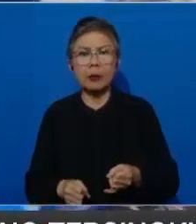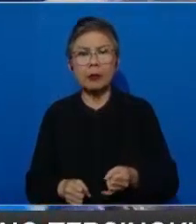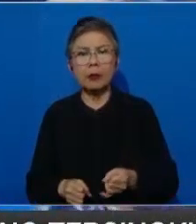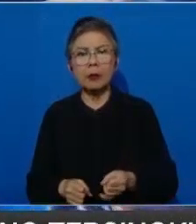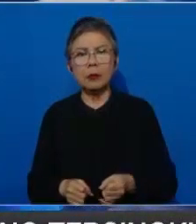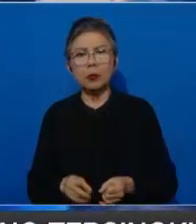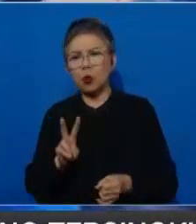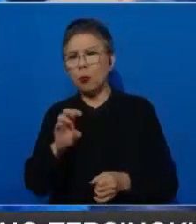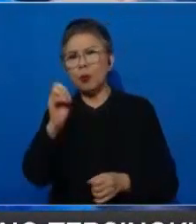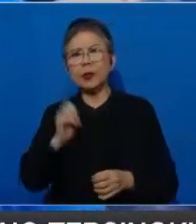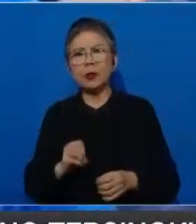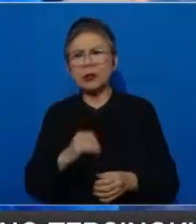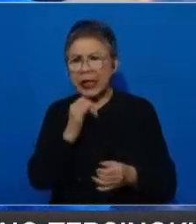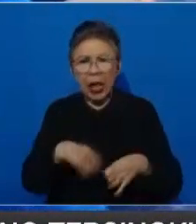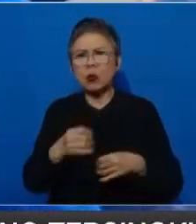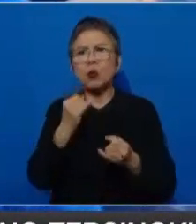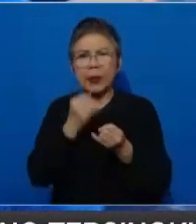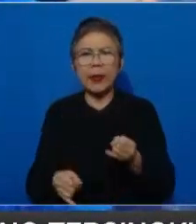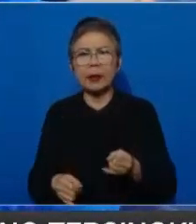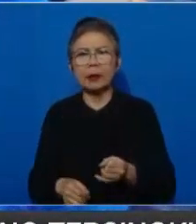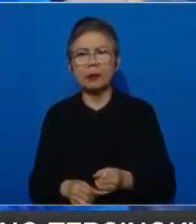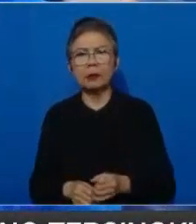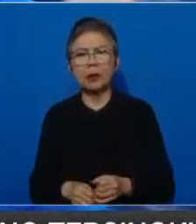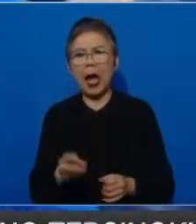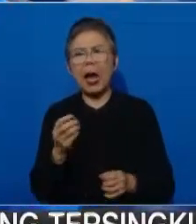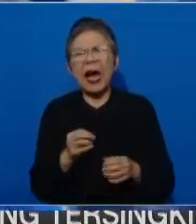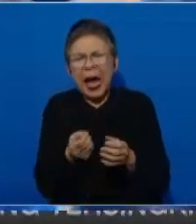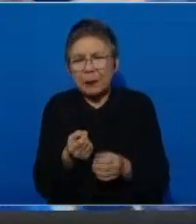20% hampir kurang lebih sekitar 3,2 triliun per tahun. Ya, per tahun.